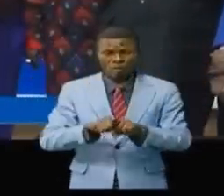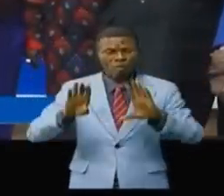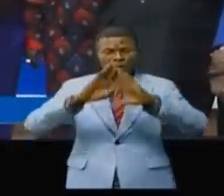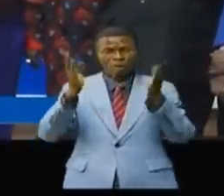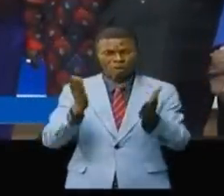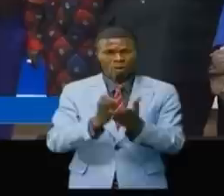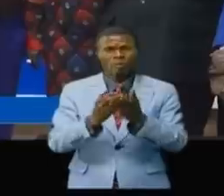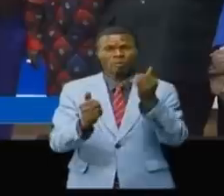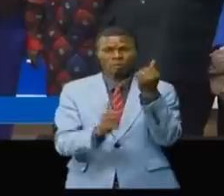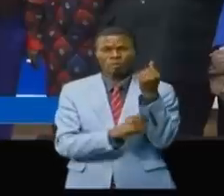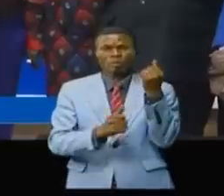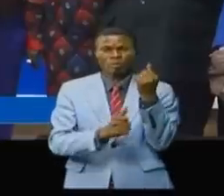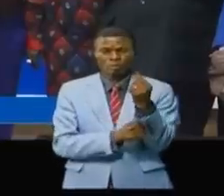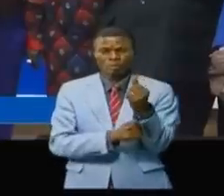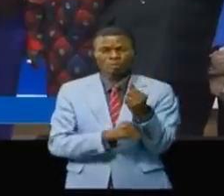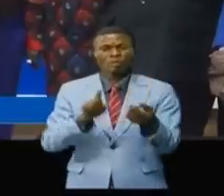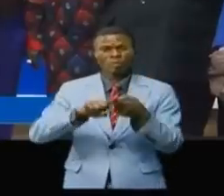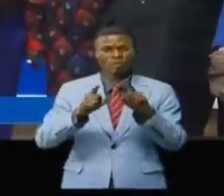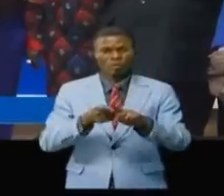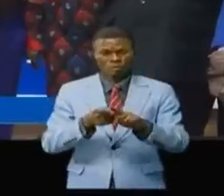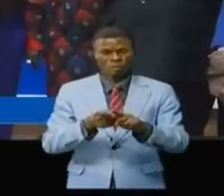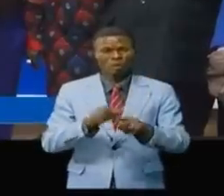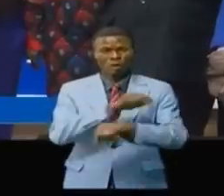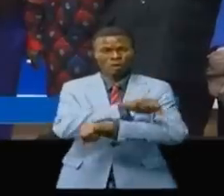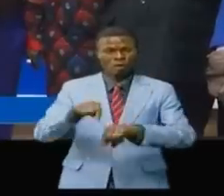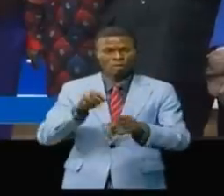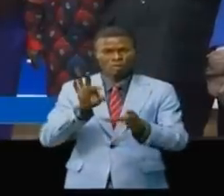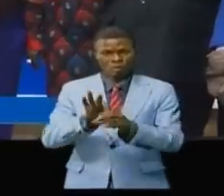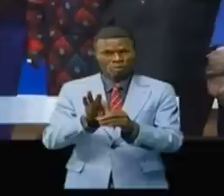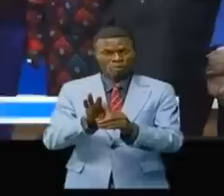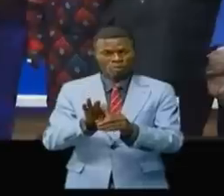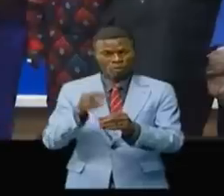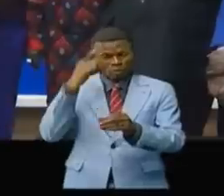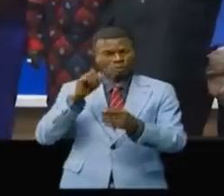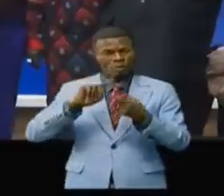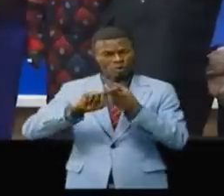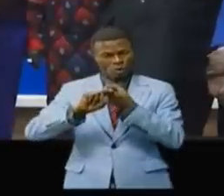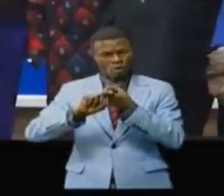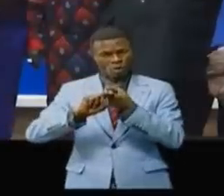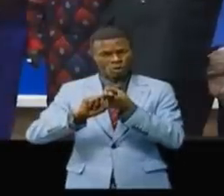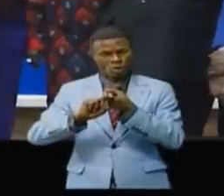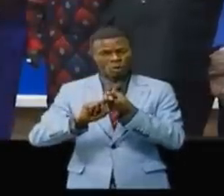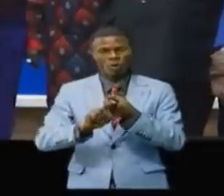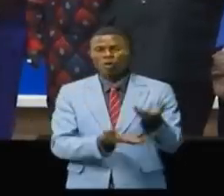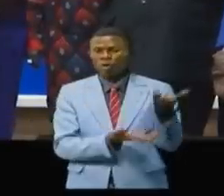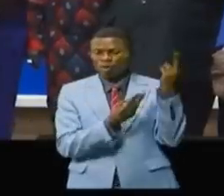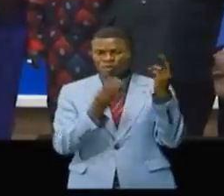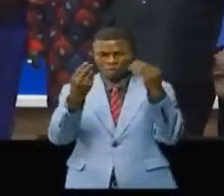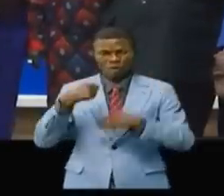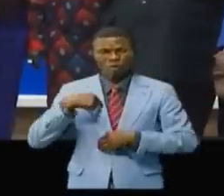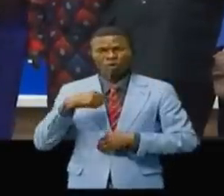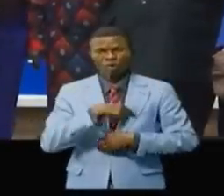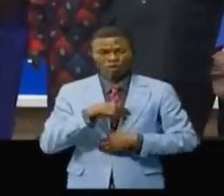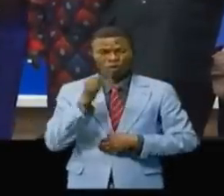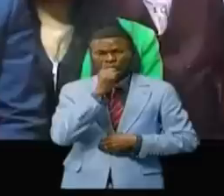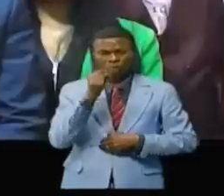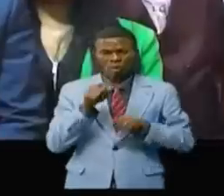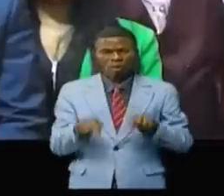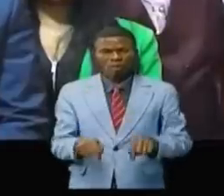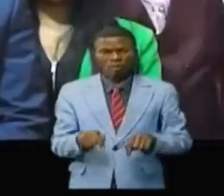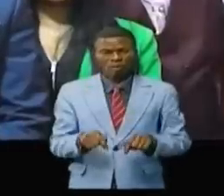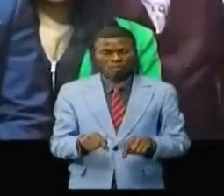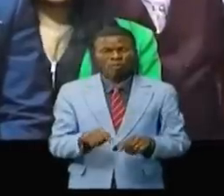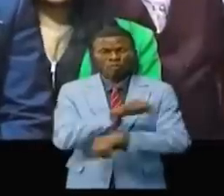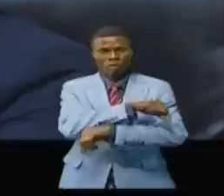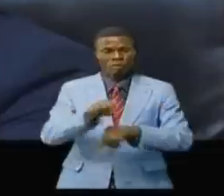ses collaborateurs pour cette invitation, pour cette marque de considération, pour cet honneur que nous fait aujourd'hui. La